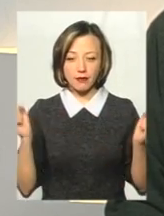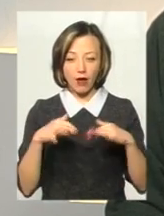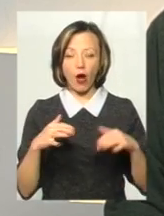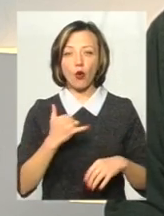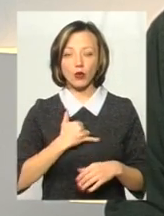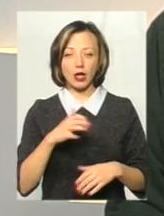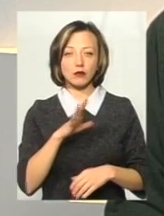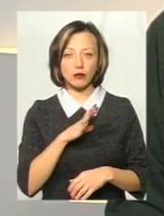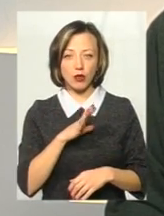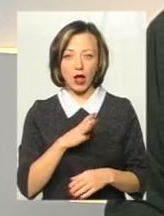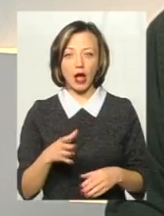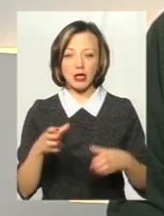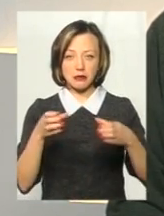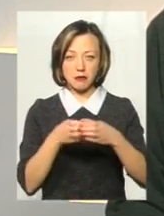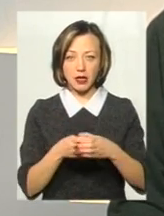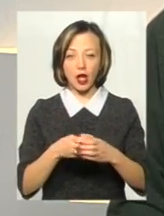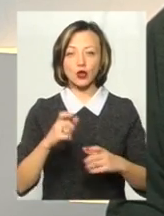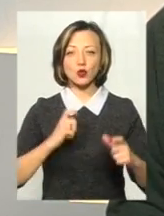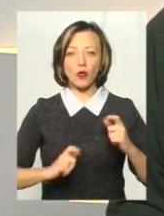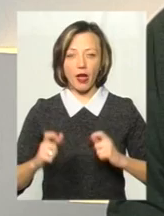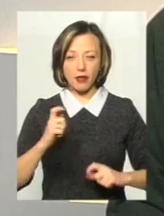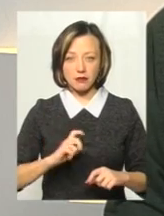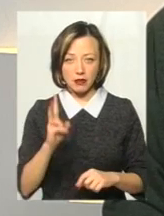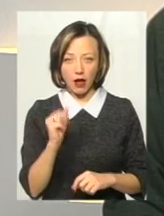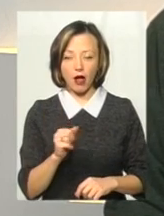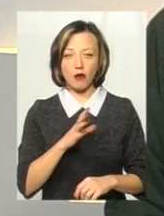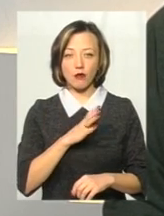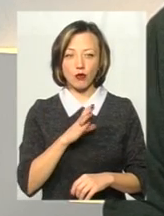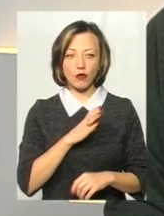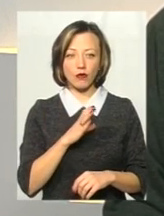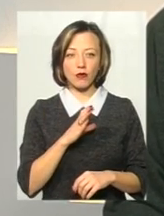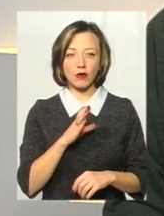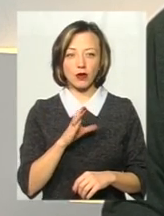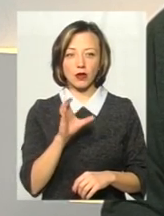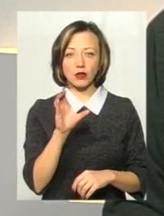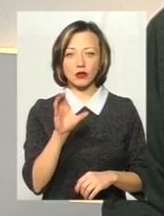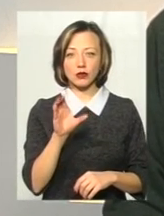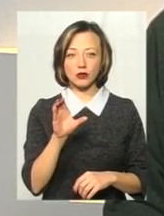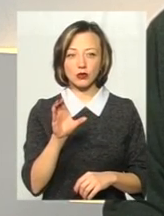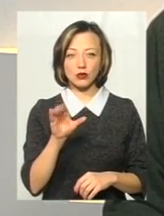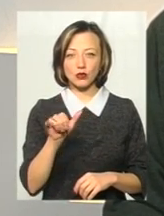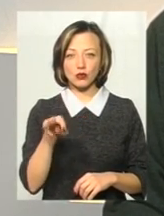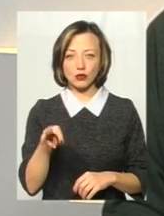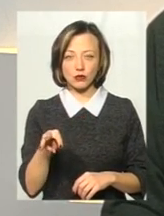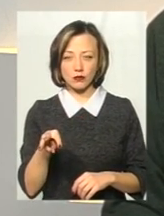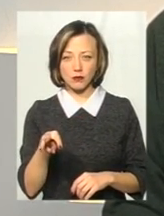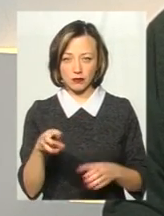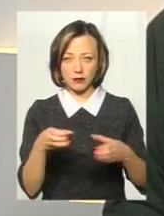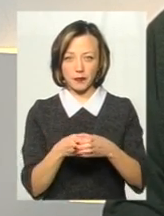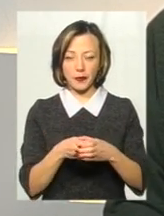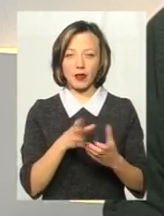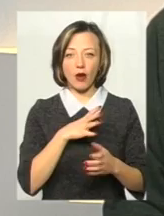нас була спілка, студентська спілка, був СУМ вже організований в нашому університеті.